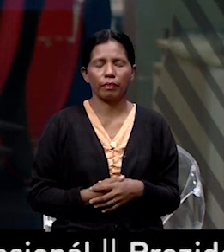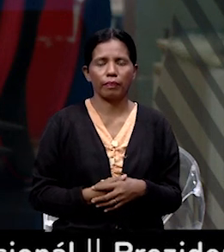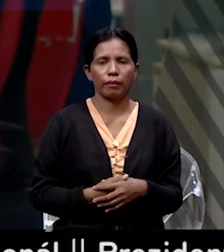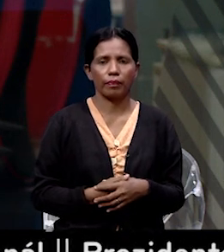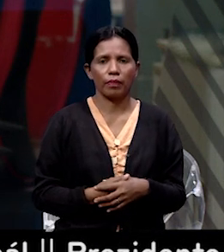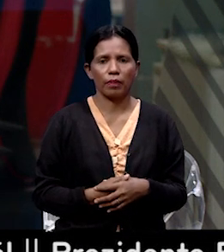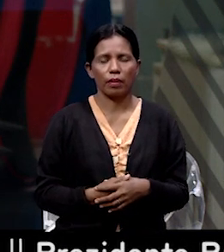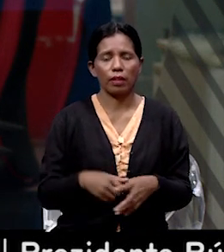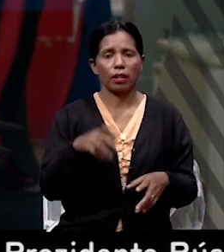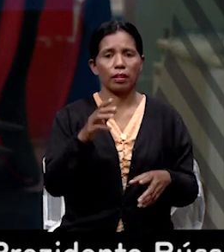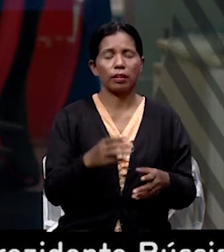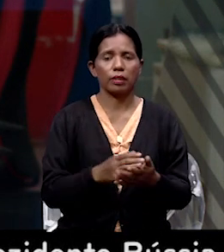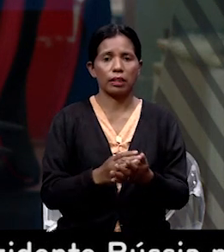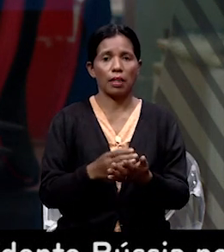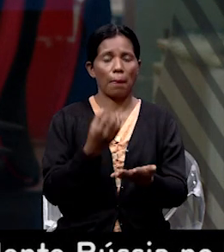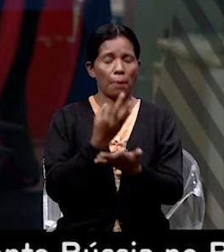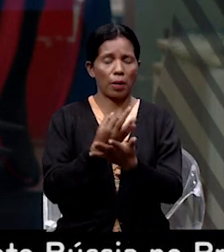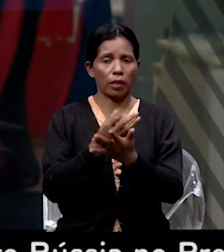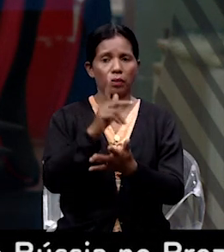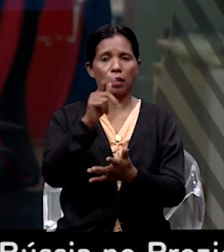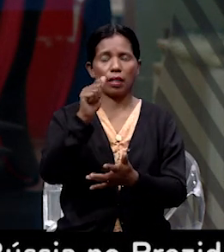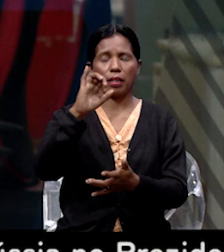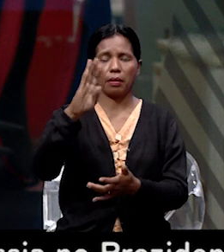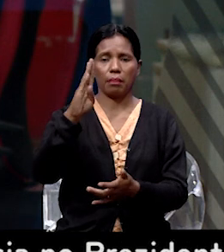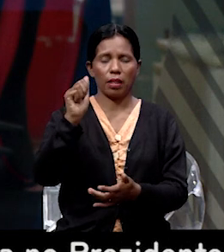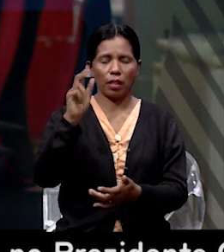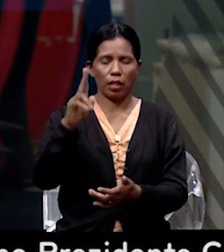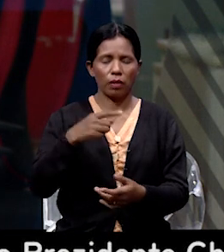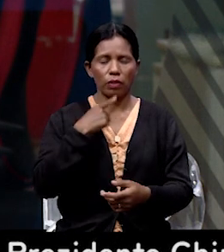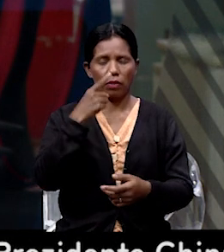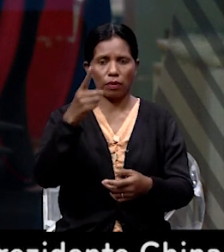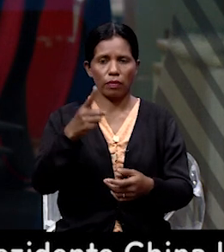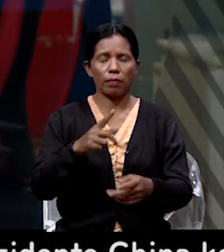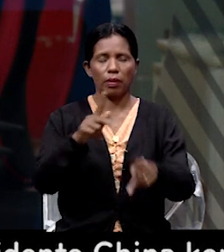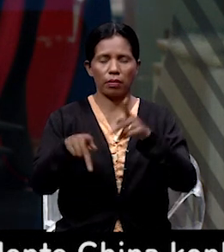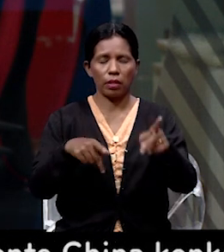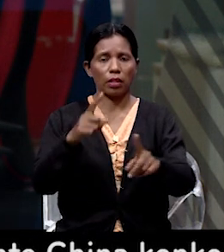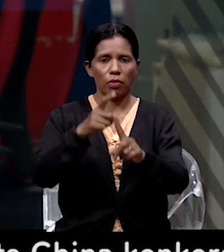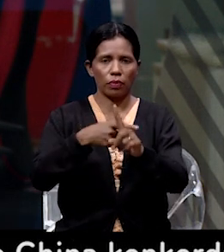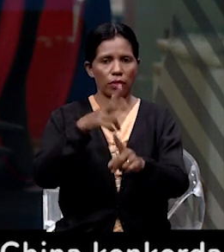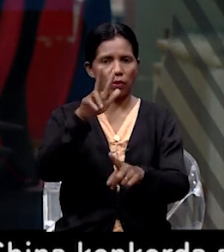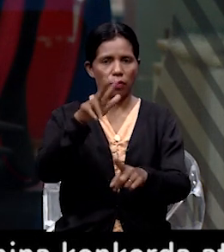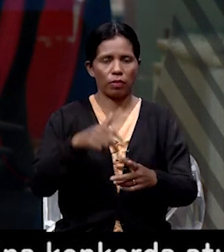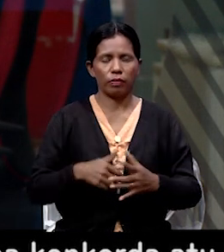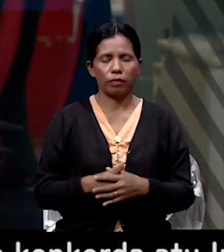Microfinanzas kai Bauk aplika sistema moratoria banie klienti sira durante fulantolo.